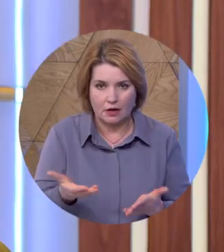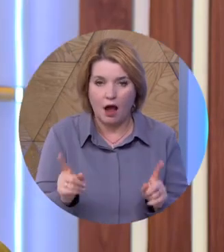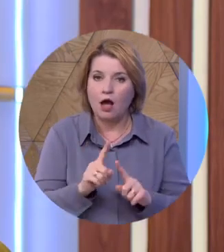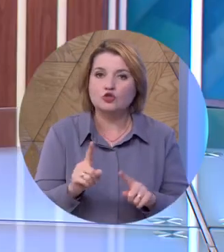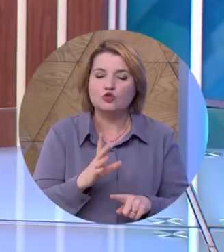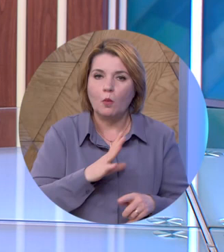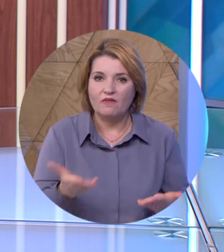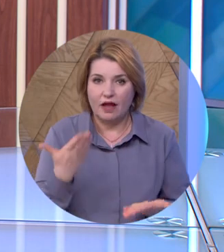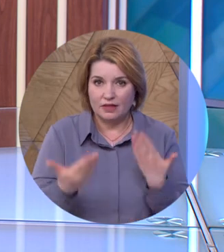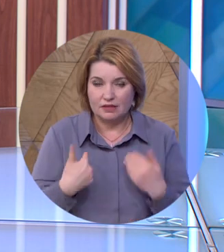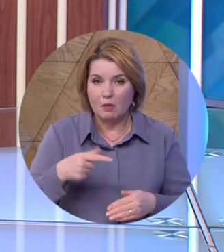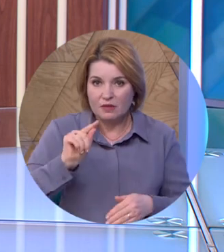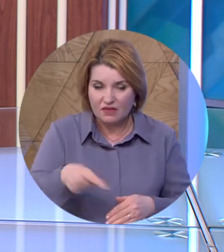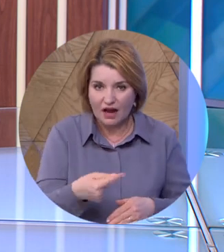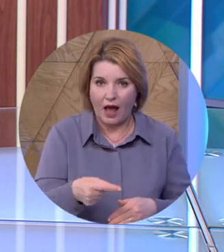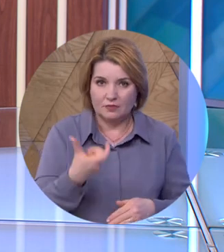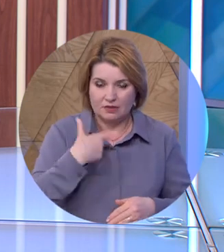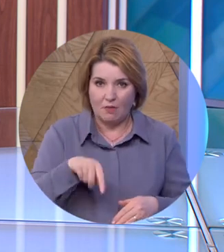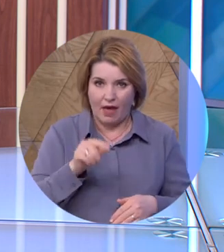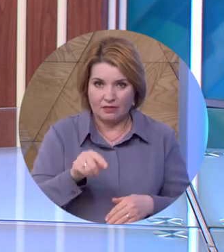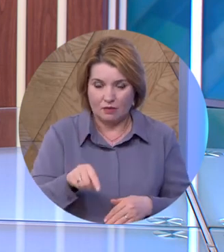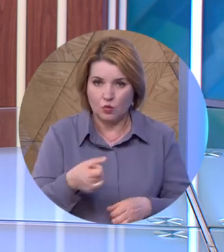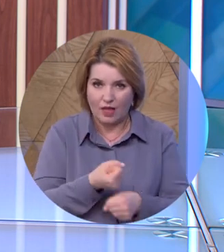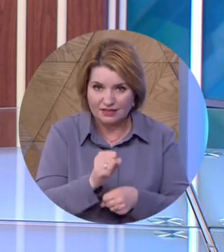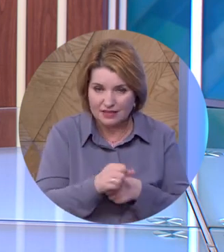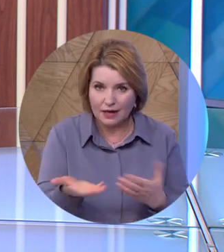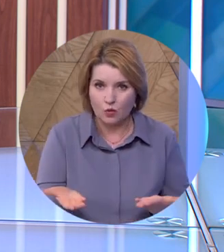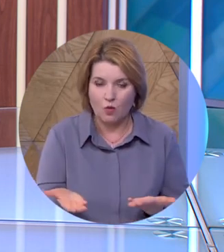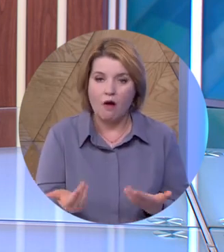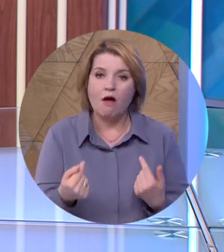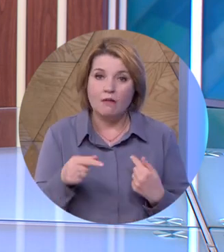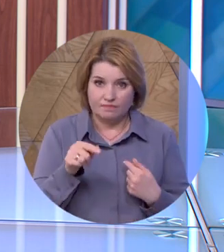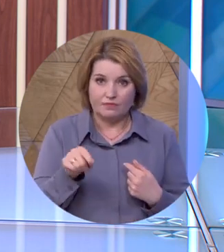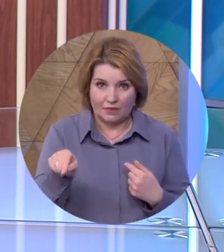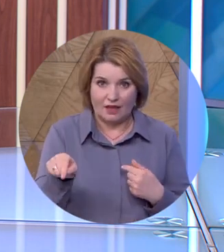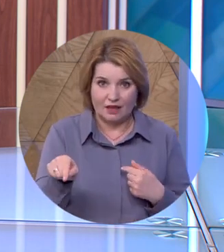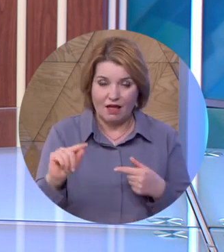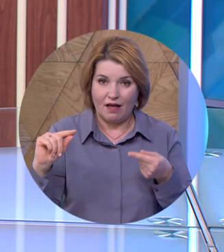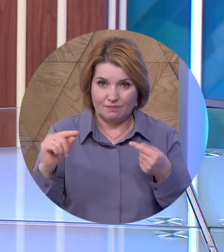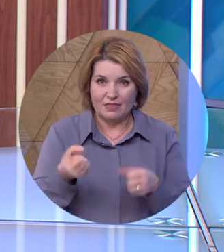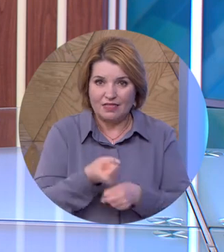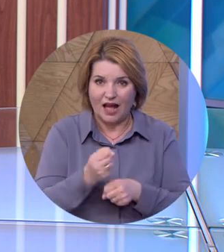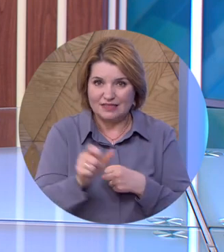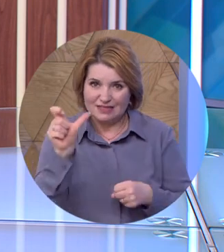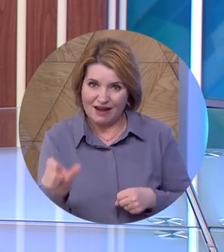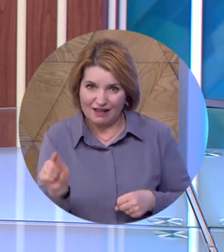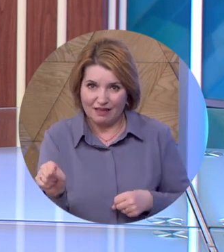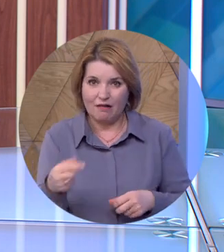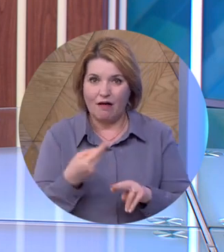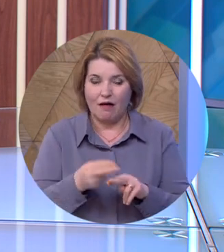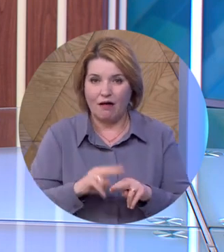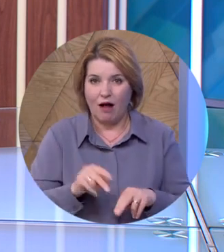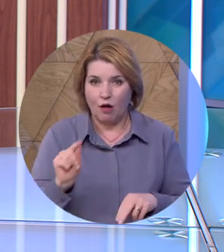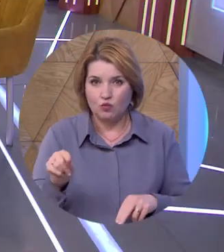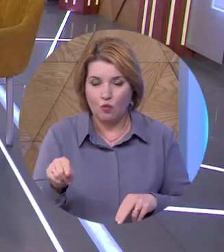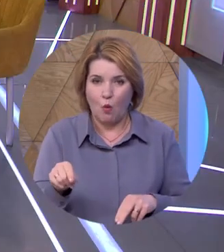подвергаемся этому насилию, мы абсолютно точно от насильника в такой ситуации, когда он условно отступает, о чем мы сказали,